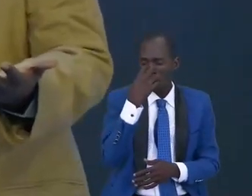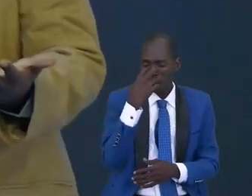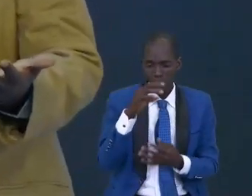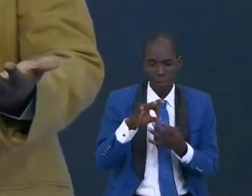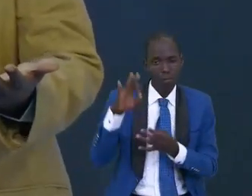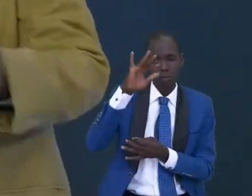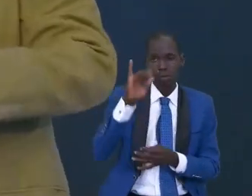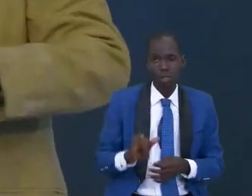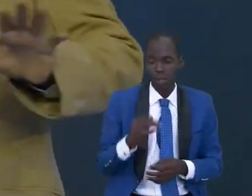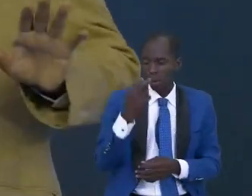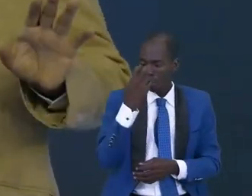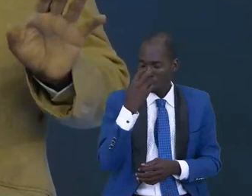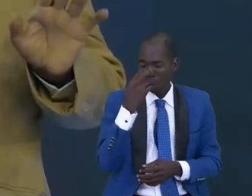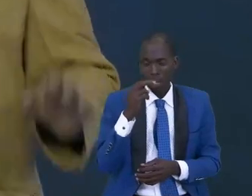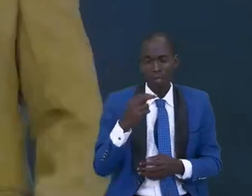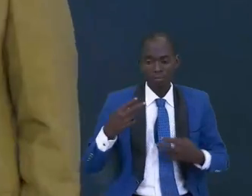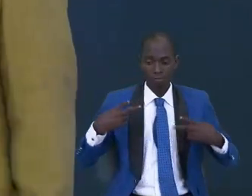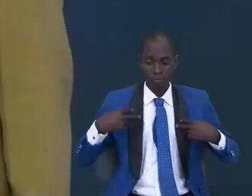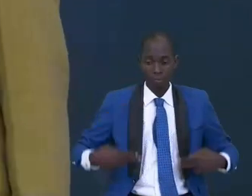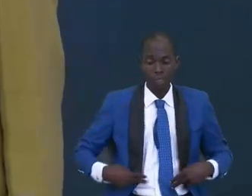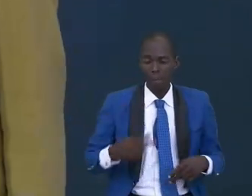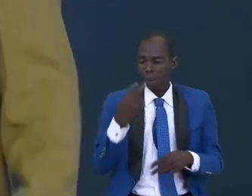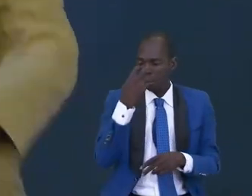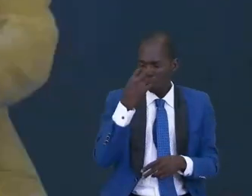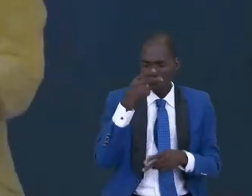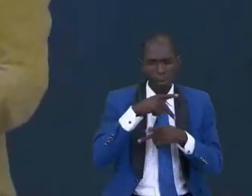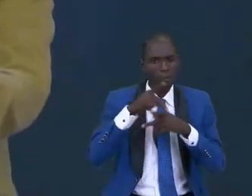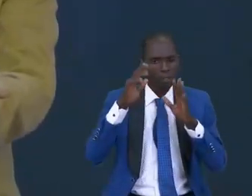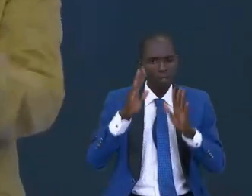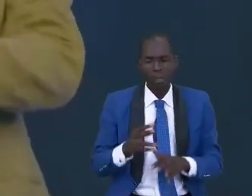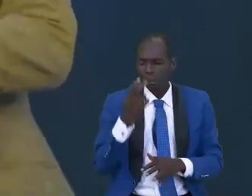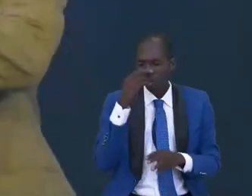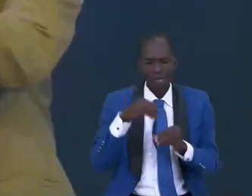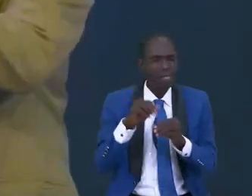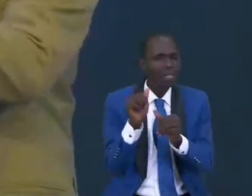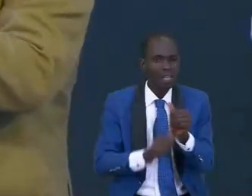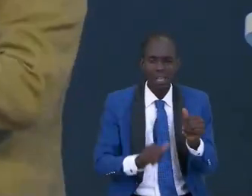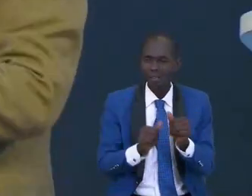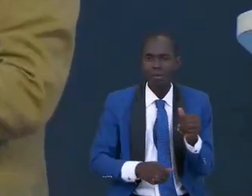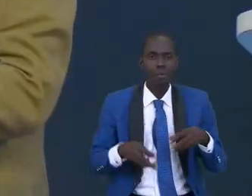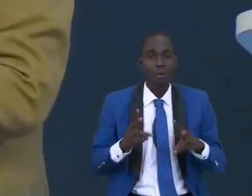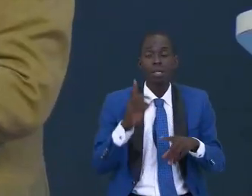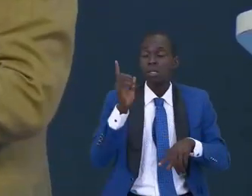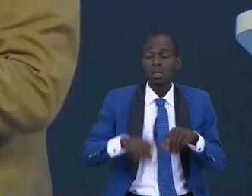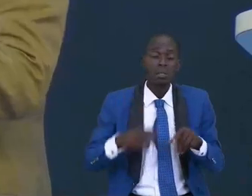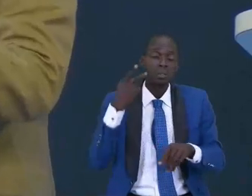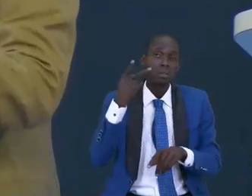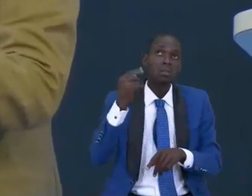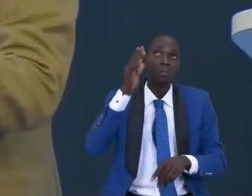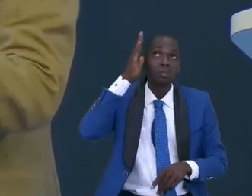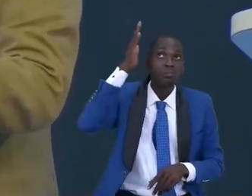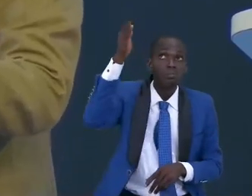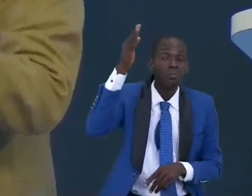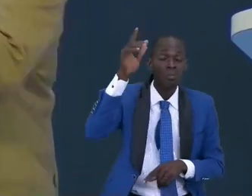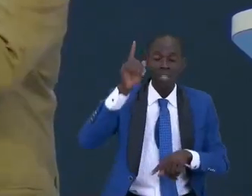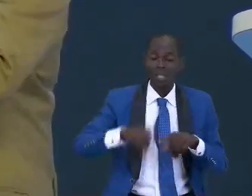spirituellement aveugle, professionnellement il est aveugle. Il est aveugle de toutes les manières possibles.